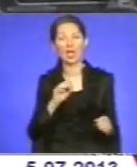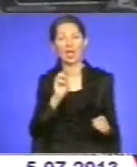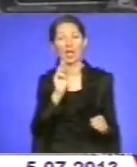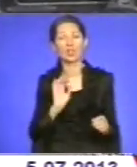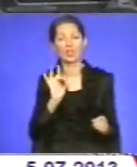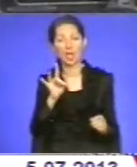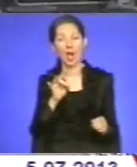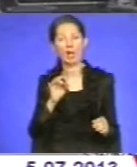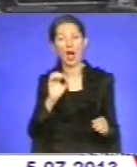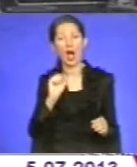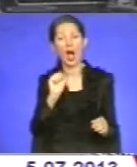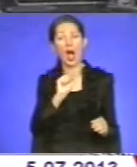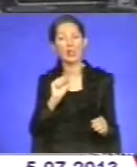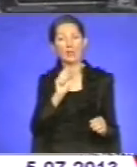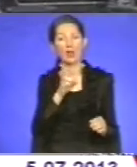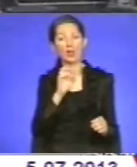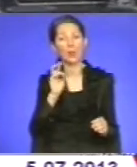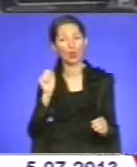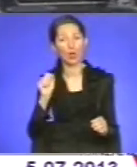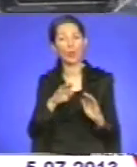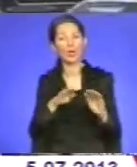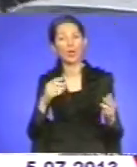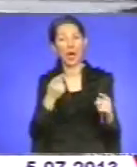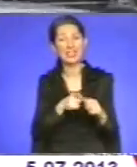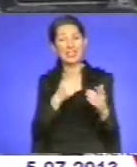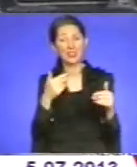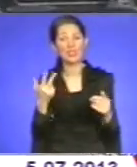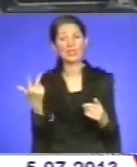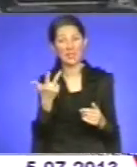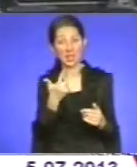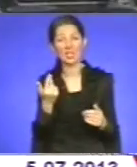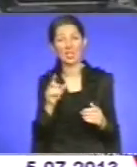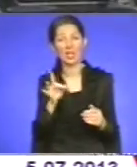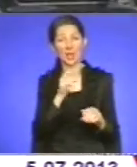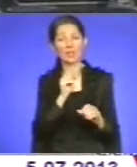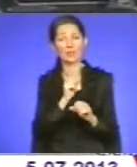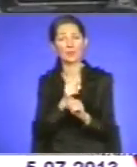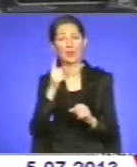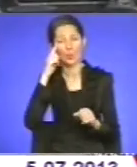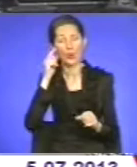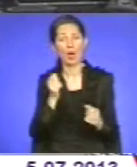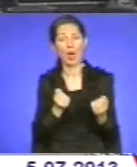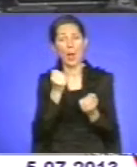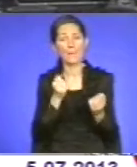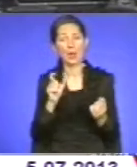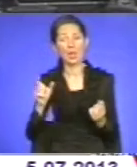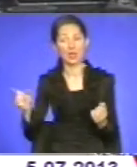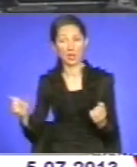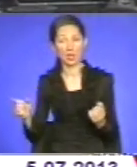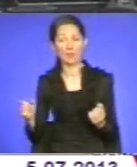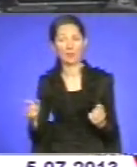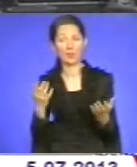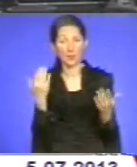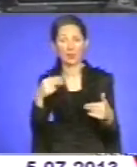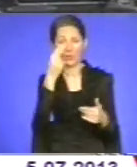покриття. А це вже третій раз. Я думаю, що мешканці і водії вже, як кажуть,